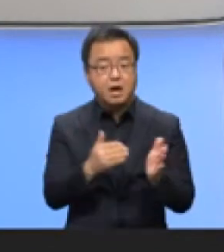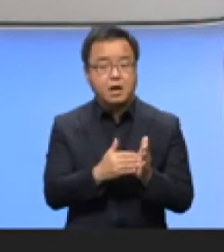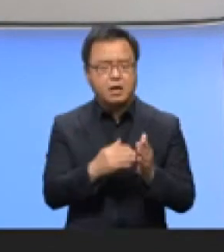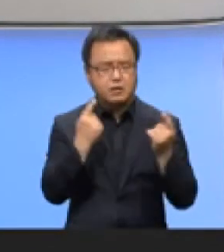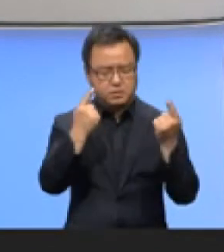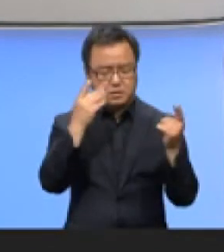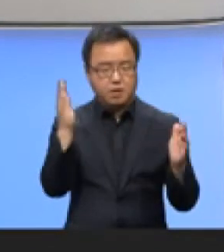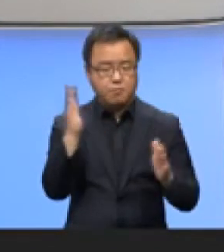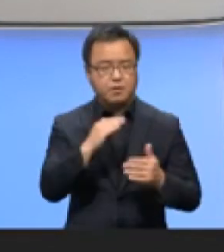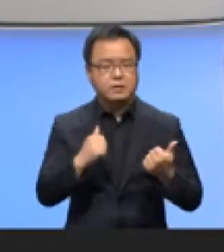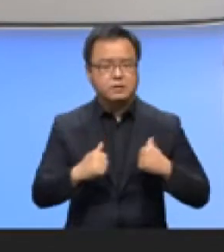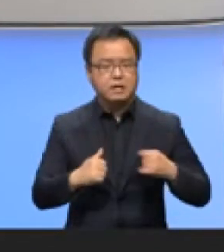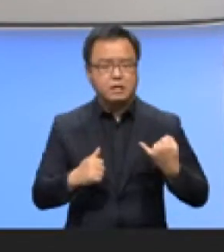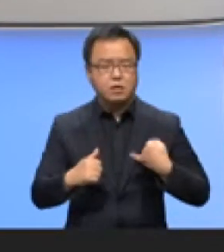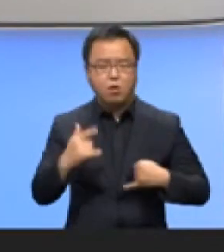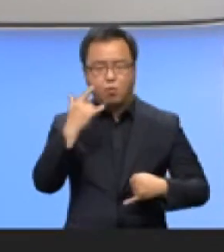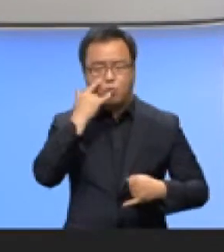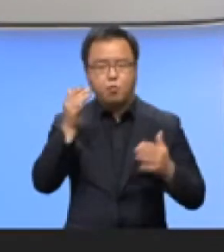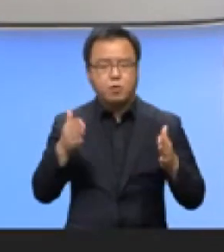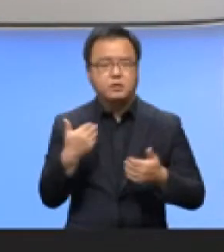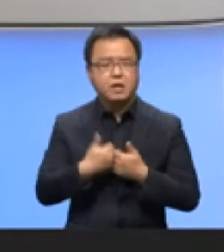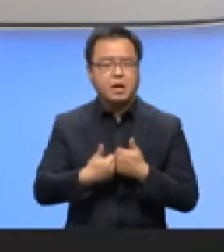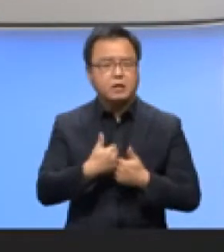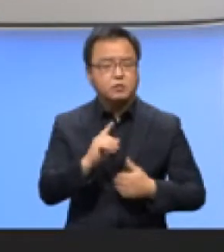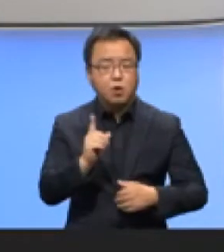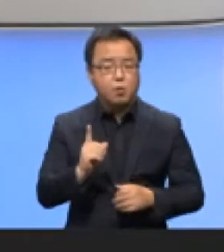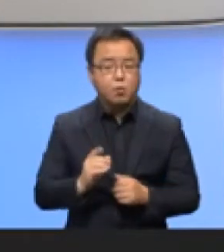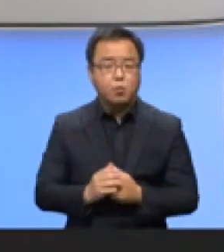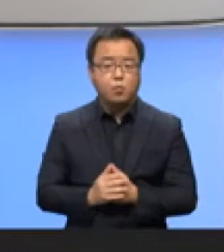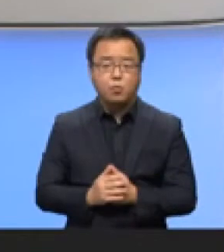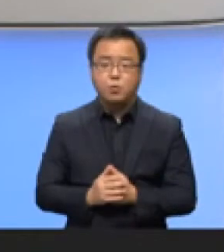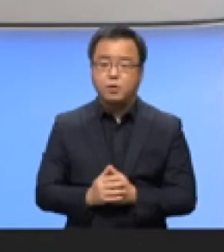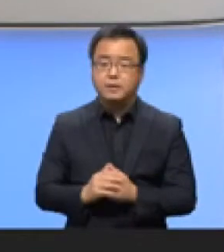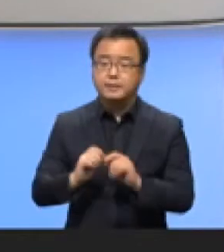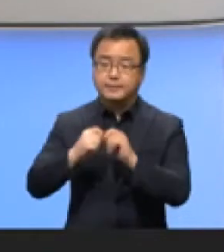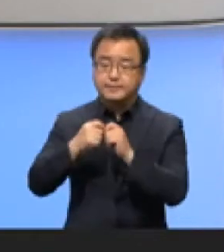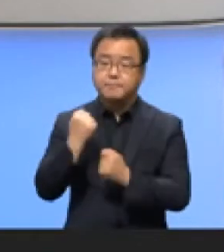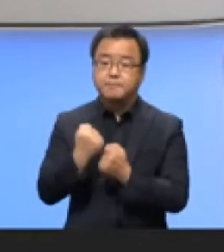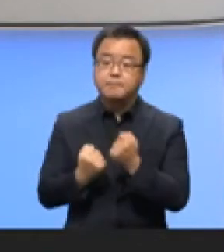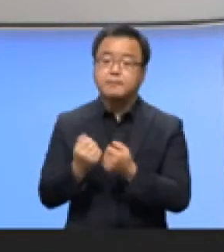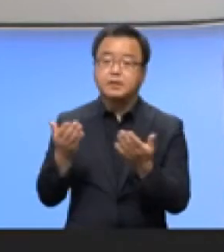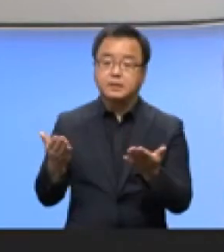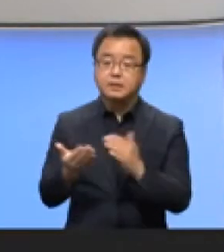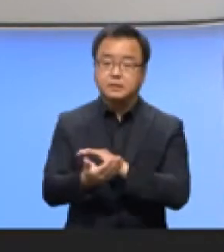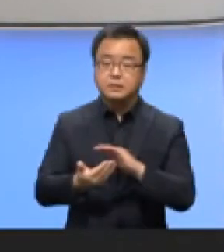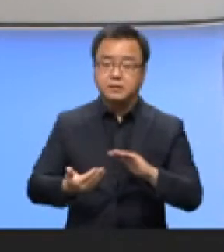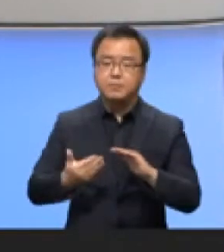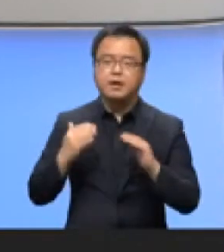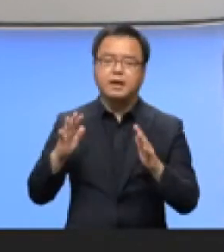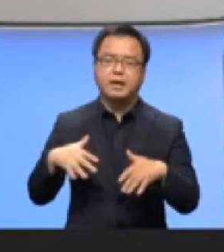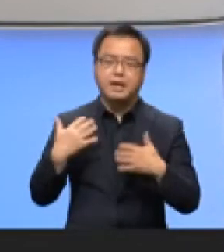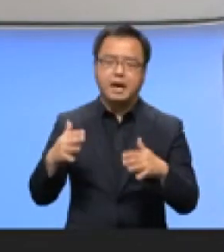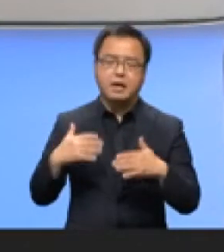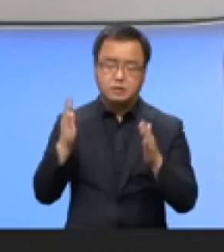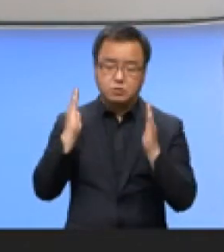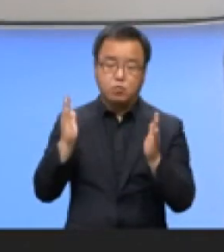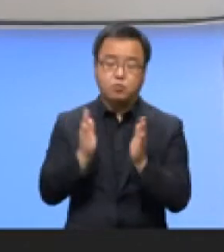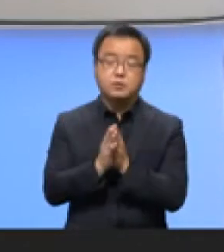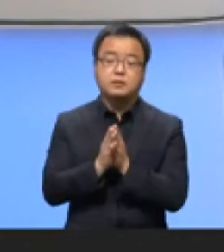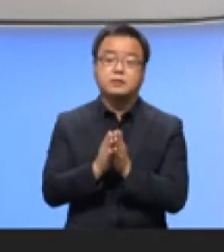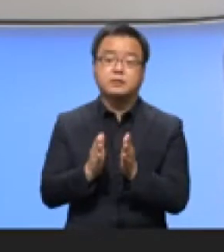부모가 갈등이 깊어진다는 얘기는 어떤 얘기입니까? 일단 자세히 설명드리기 전에 이 가을 학기가 개강하면서